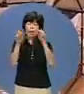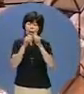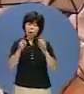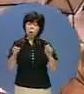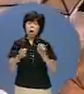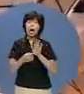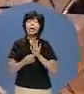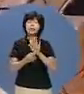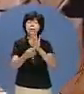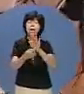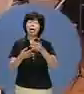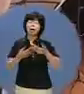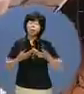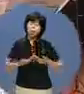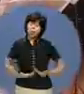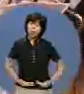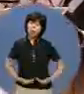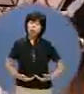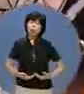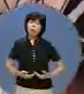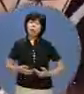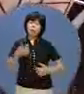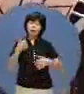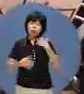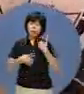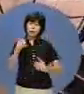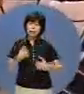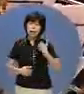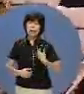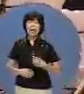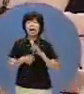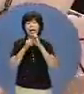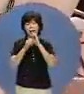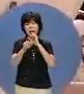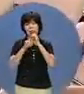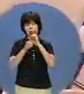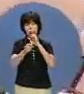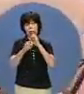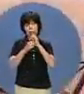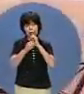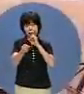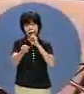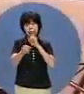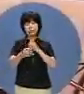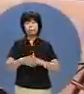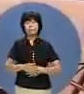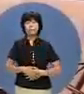し、堂々とした表情で楽しみながら披露していました。